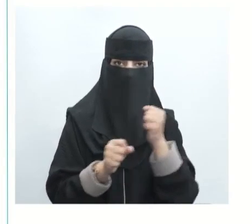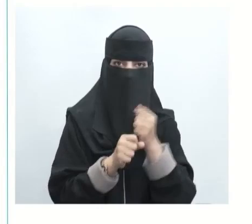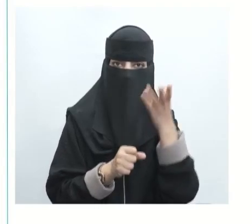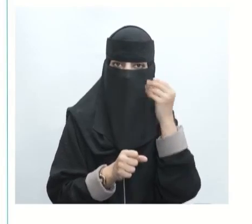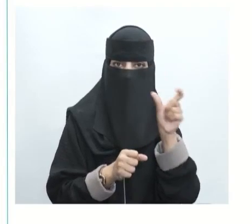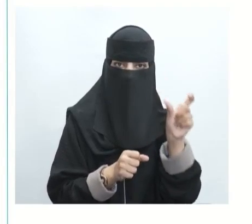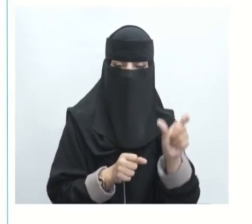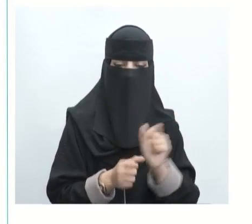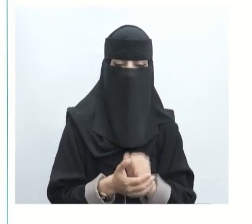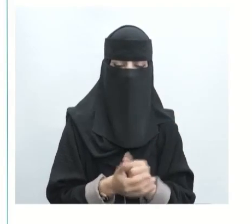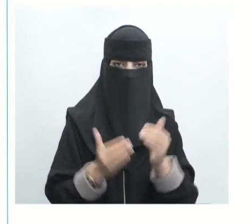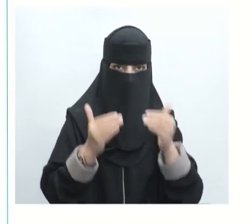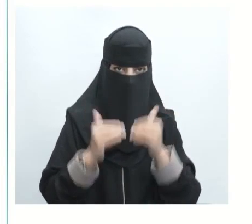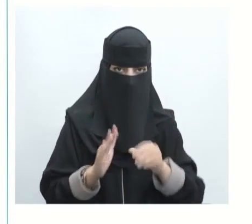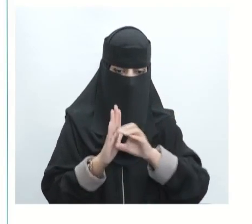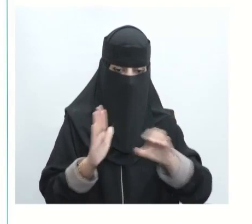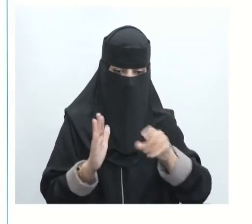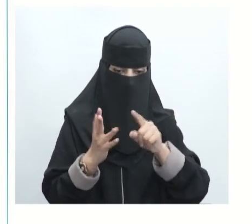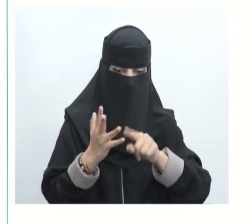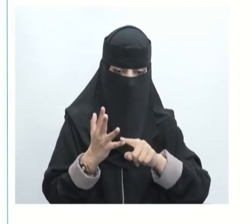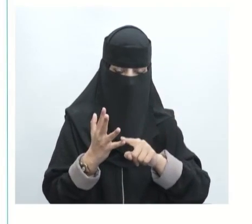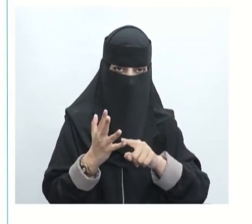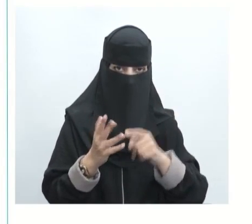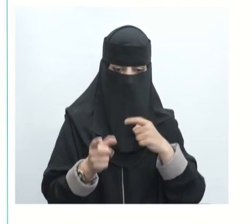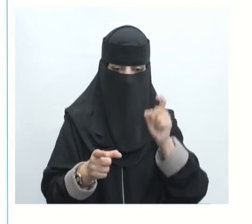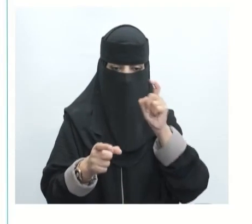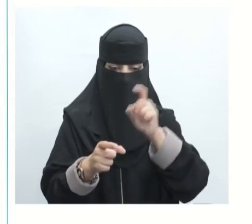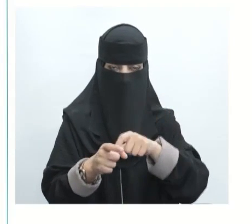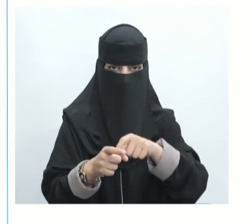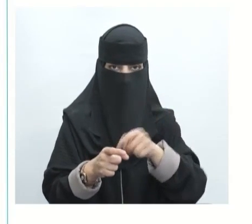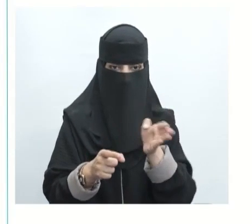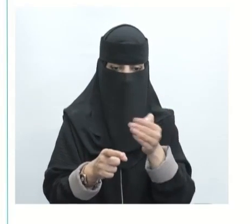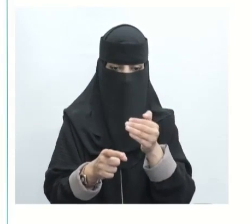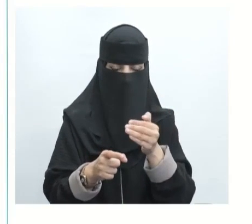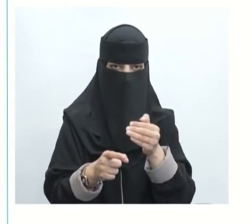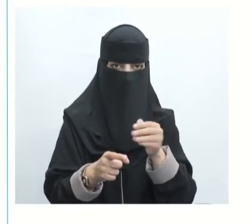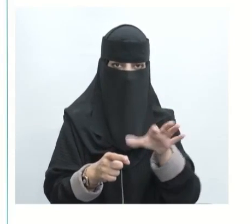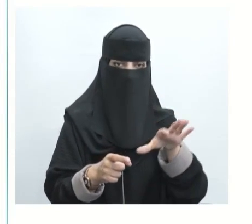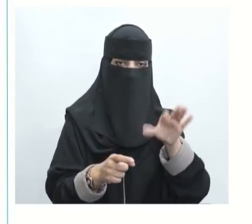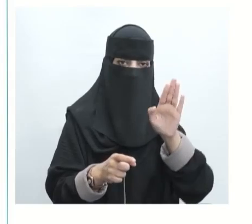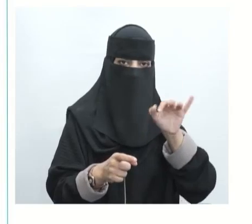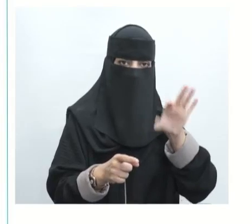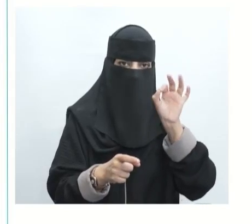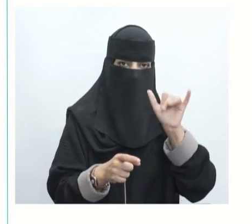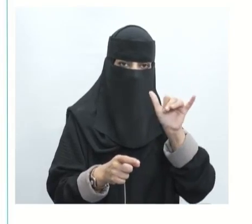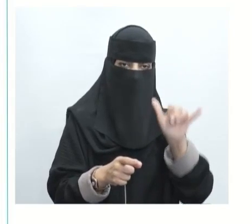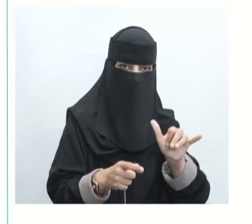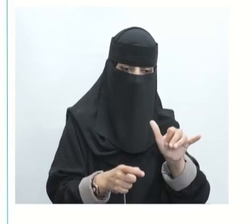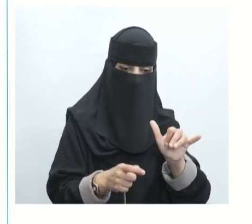بحفظها. ثم لدينا وصلت، ثم فراغ، وسوى، ثم